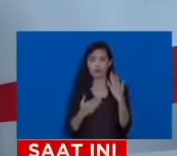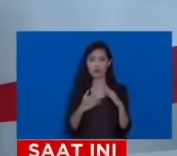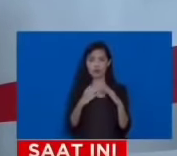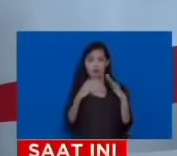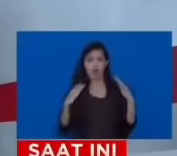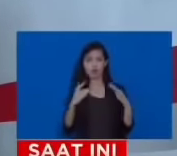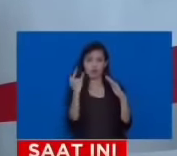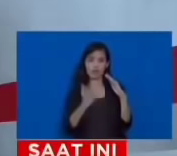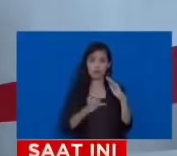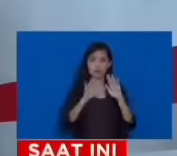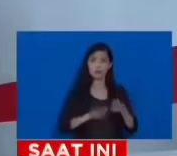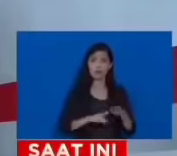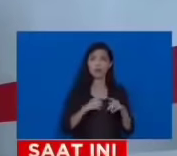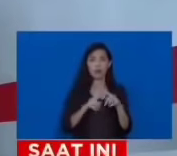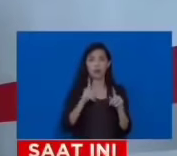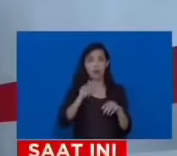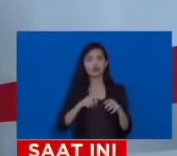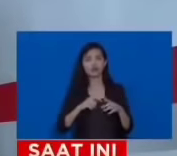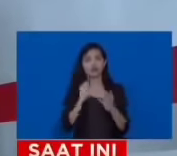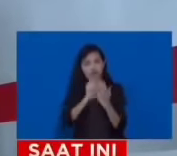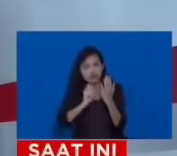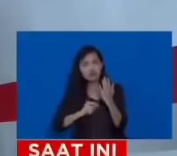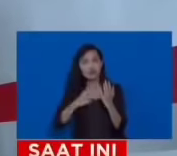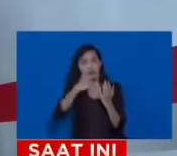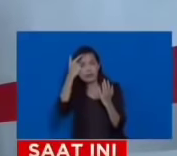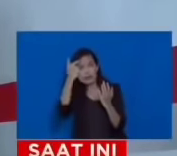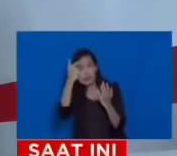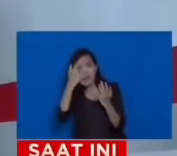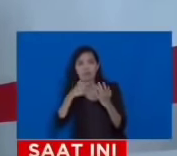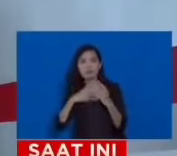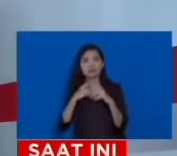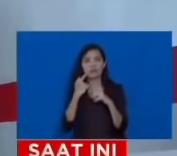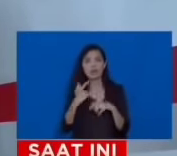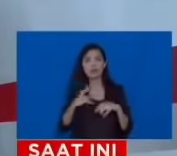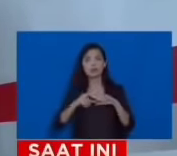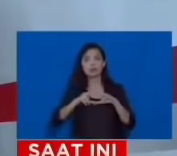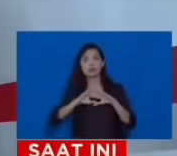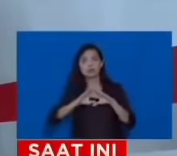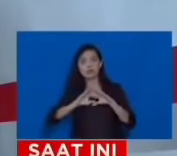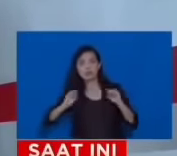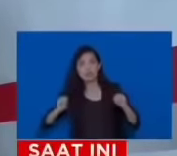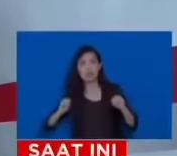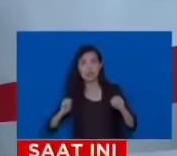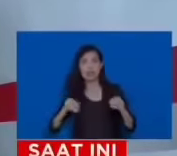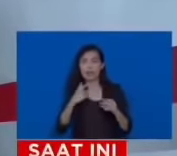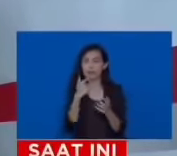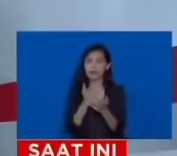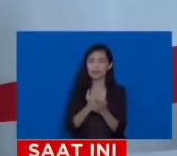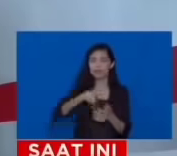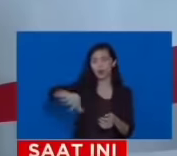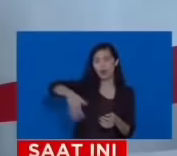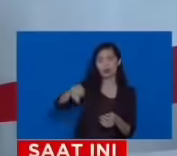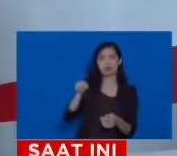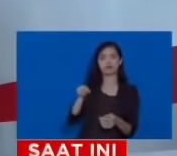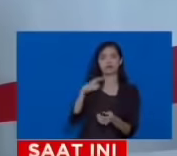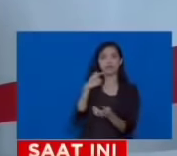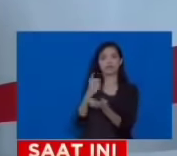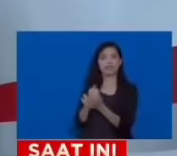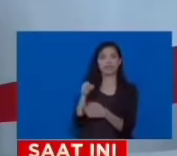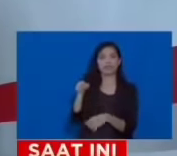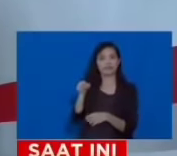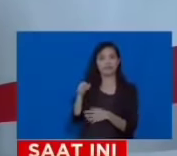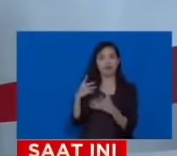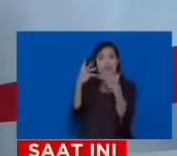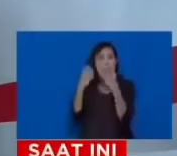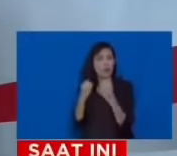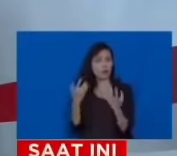rumah. Oleh karena itu, kuncinya adalah keluarga. Harapan kita